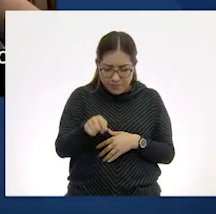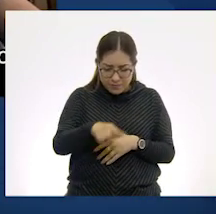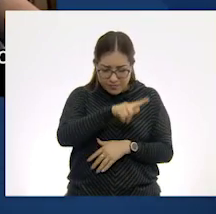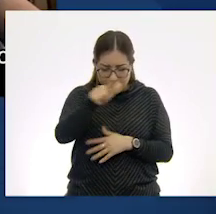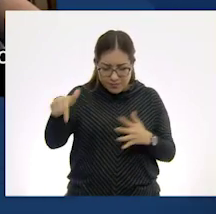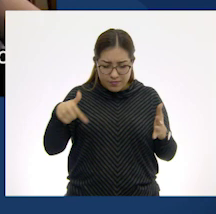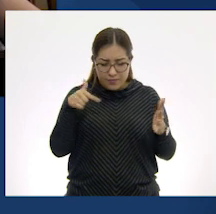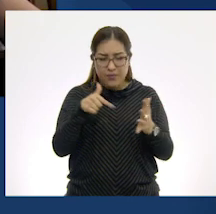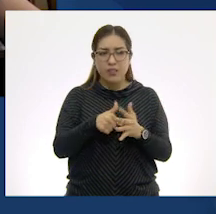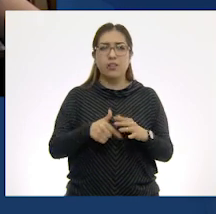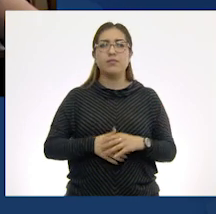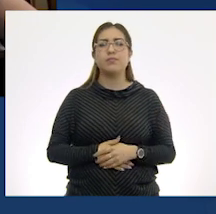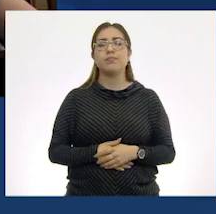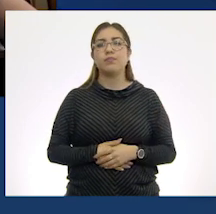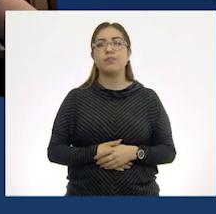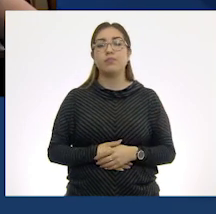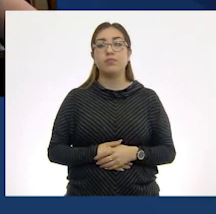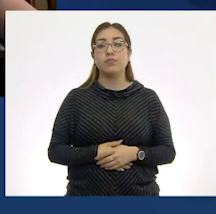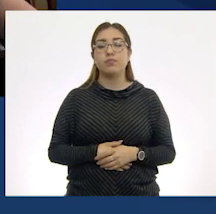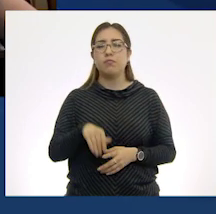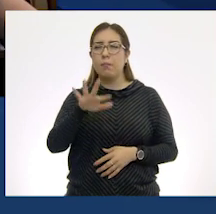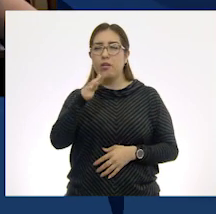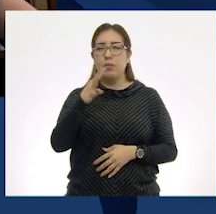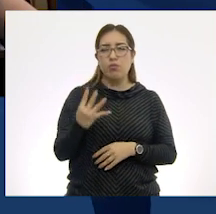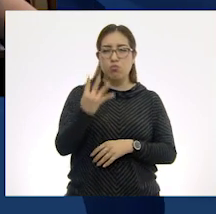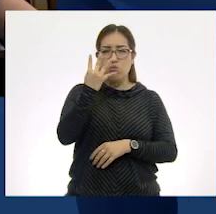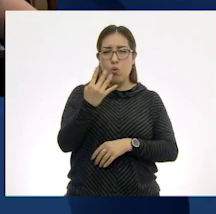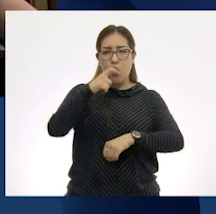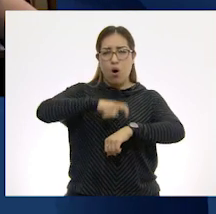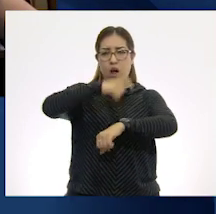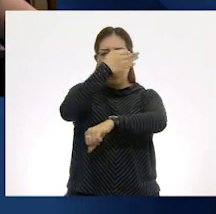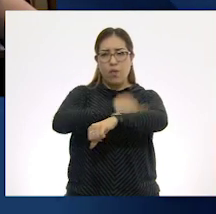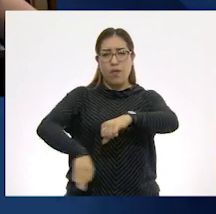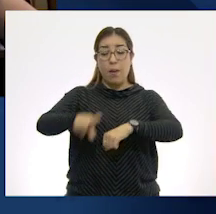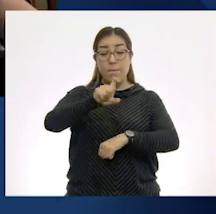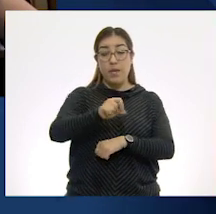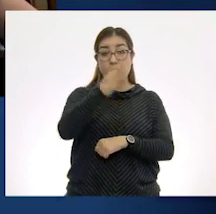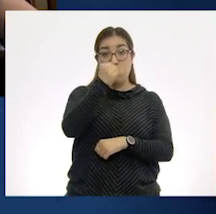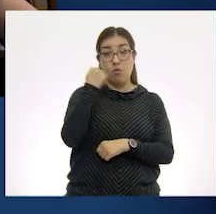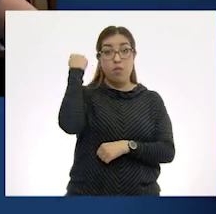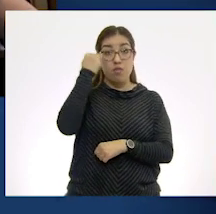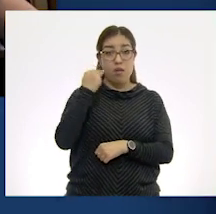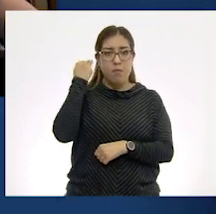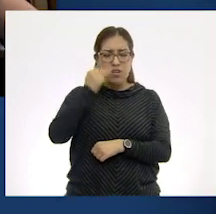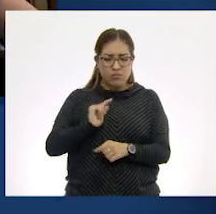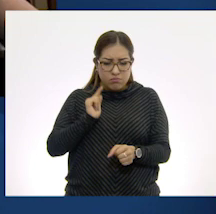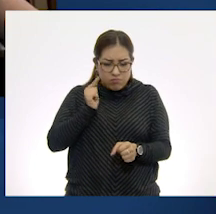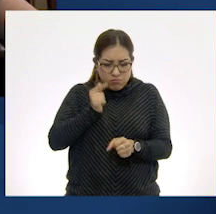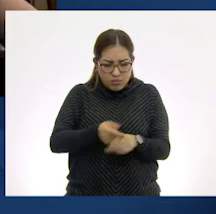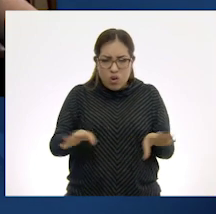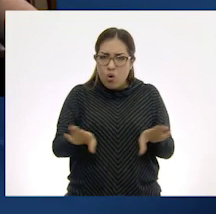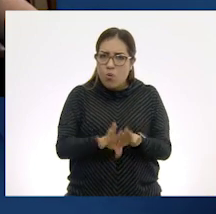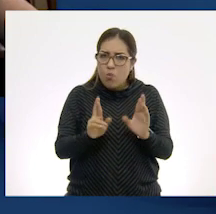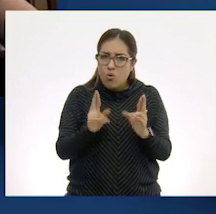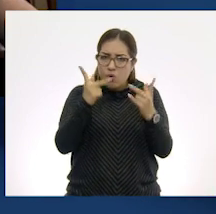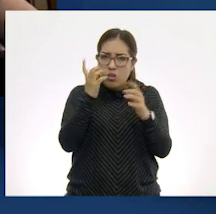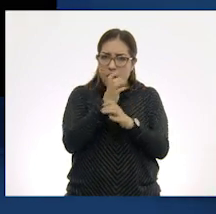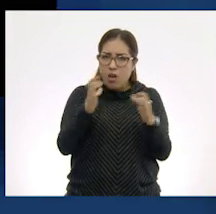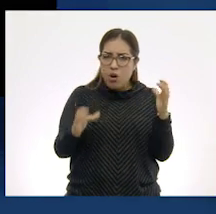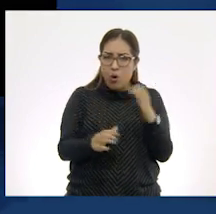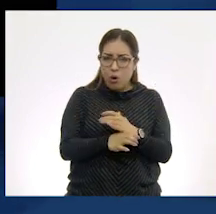下午4点，这个就打出了铁用的碎片，铁兵马俑的碎